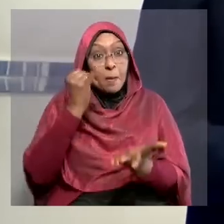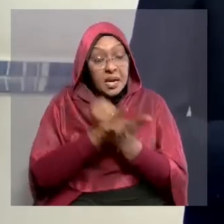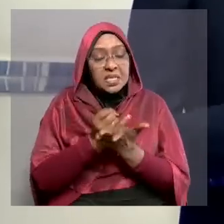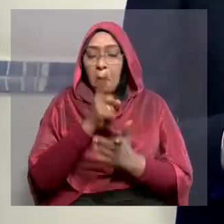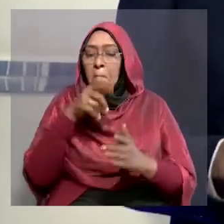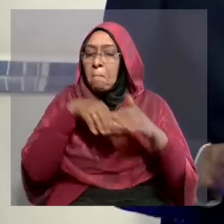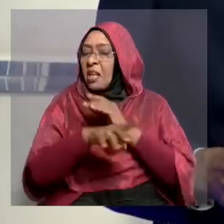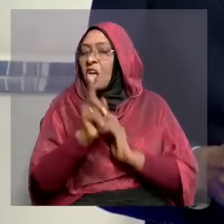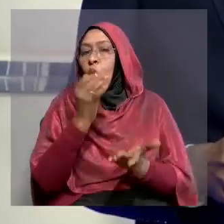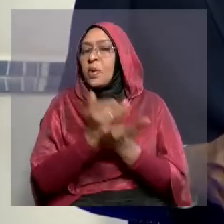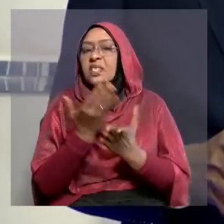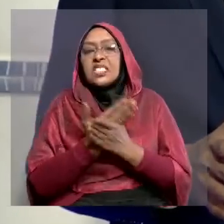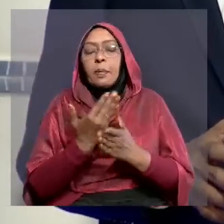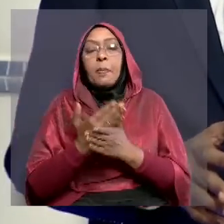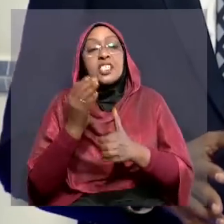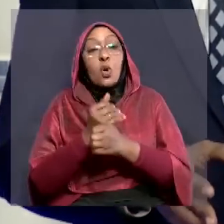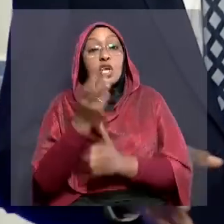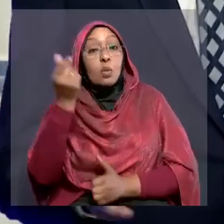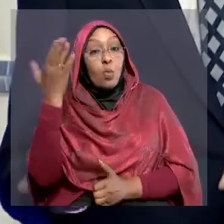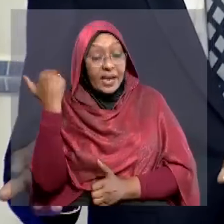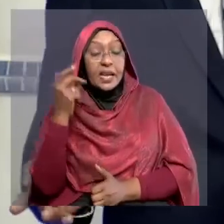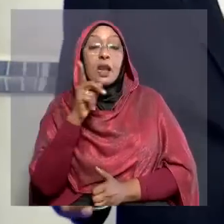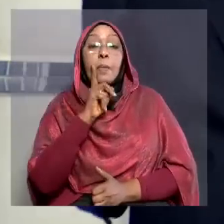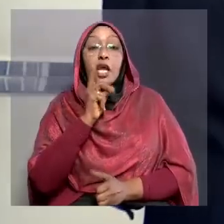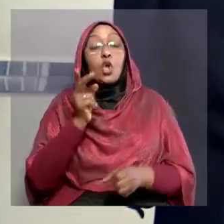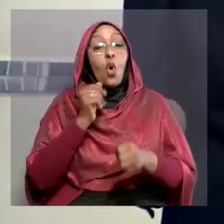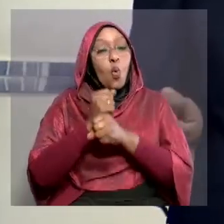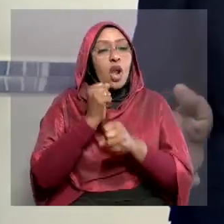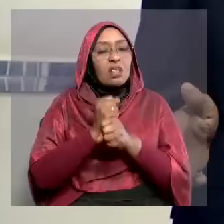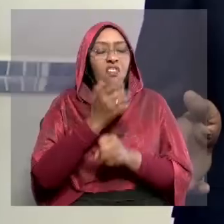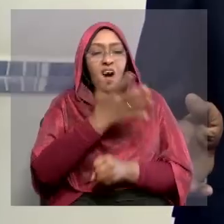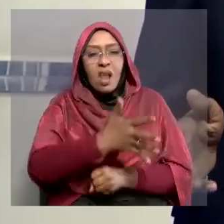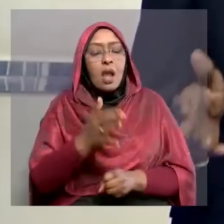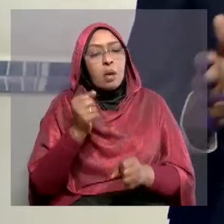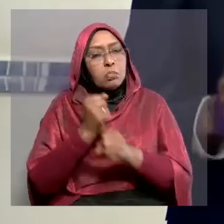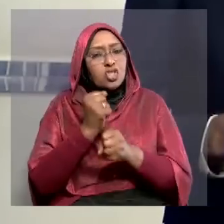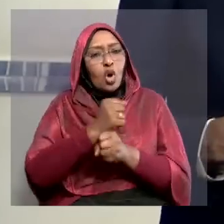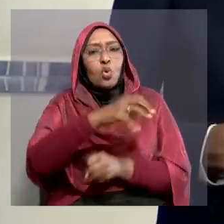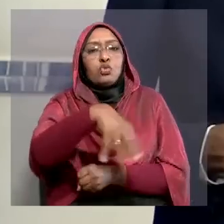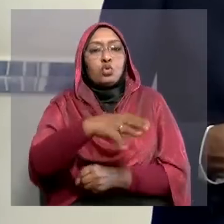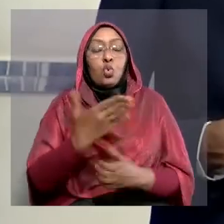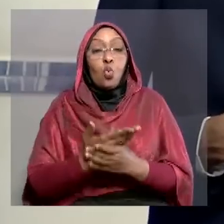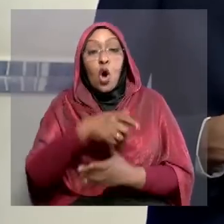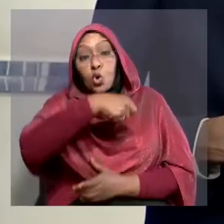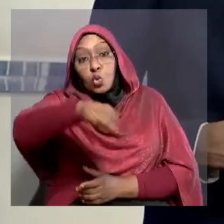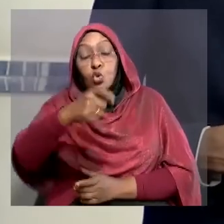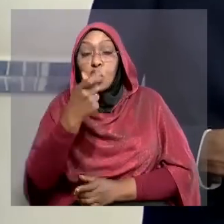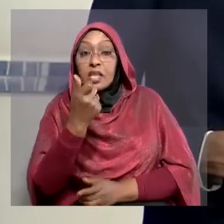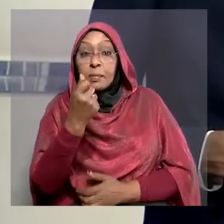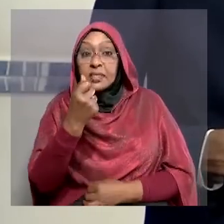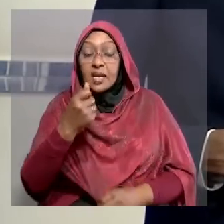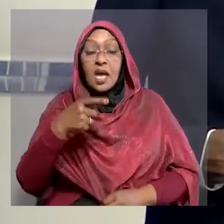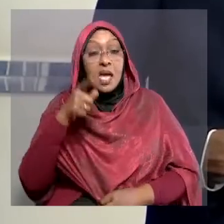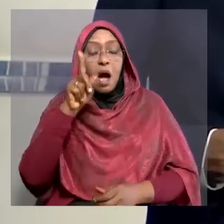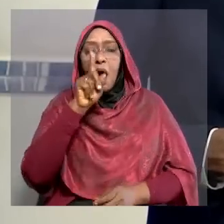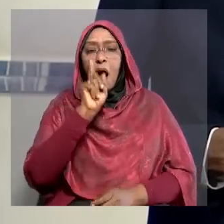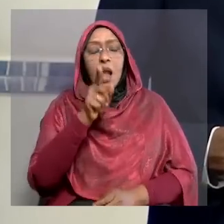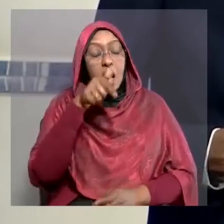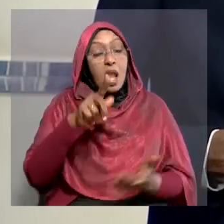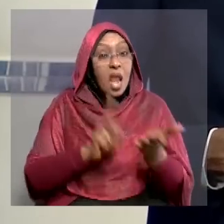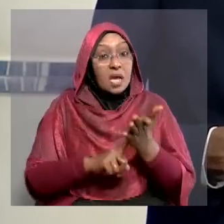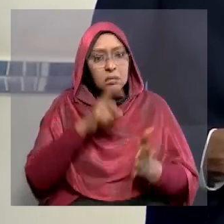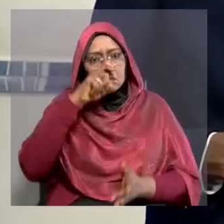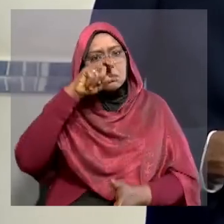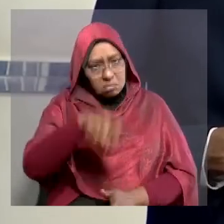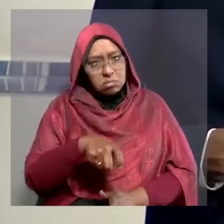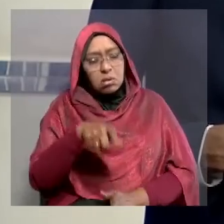التعليمية بسبب الزواج المبكر للفتيات وعمالة الأطفال الذكور، كما أن الرسوم الدراسية التي تفرض على الطلاب لعبت